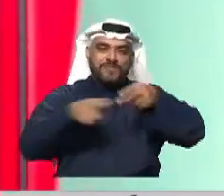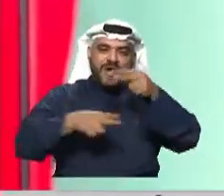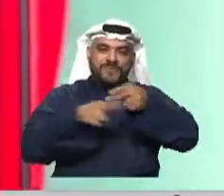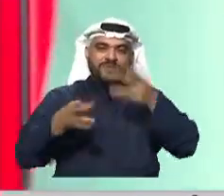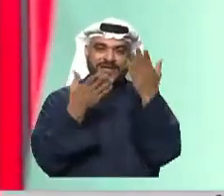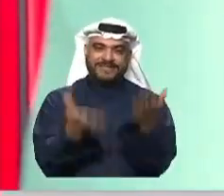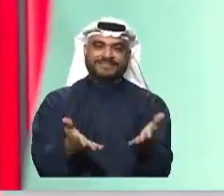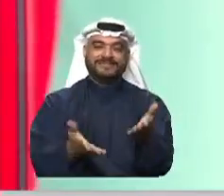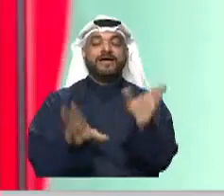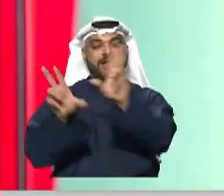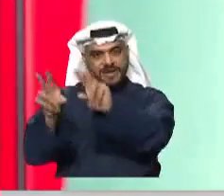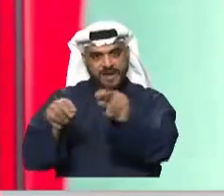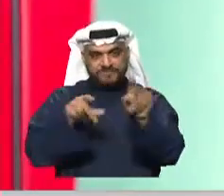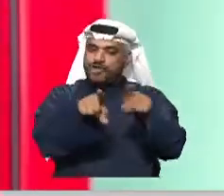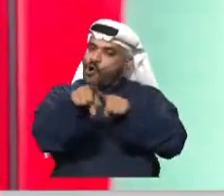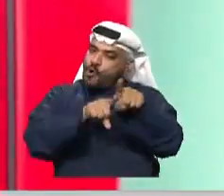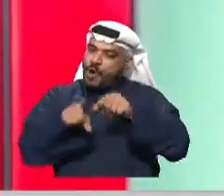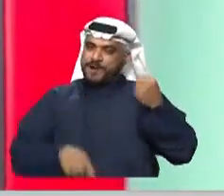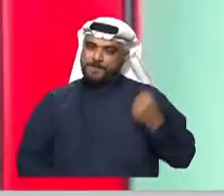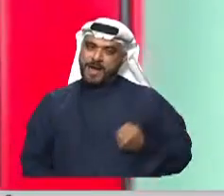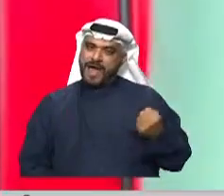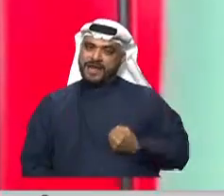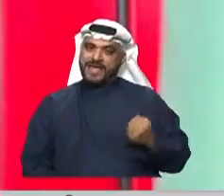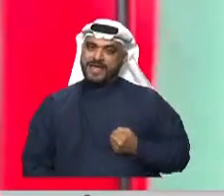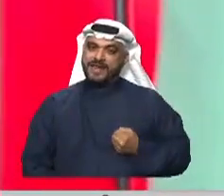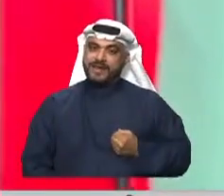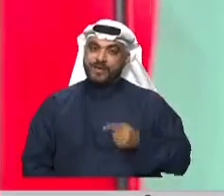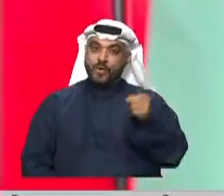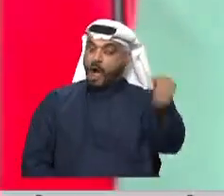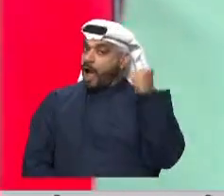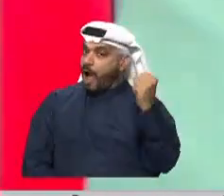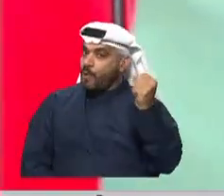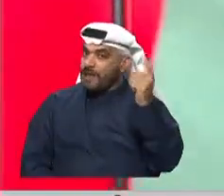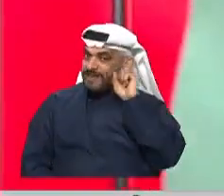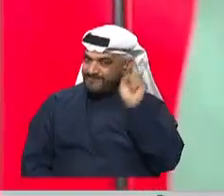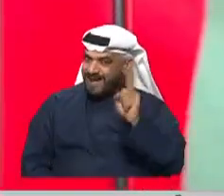ان اخواننا البحرينيين بس ما اتوقع لان البحرين ترى خصم قوي.